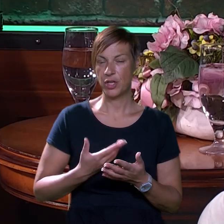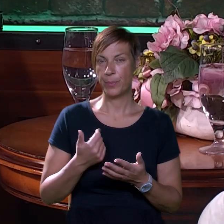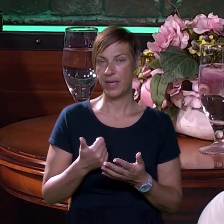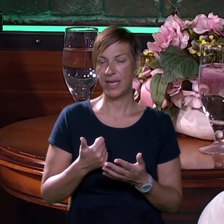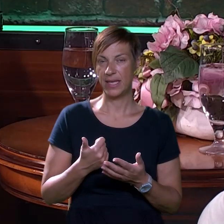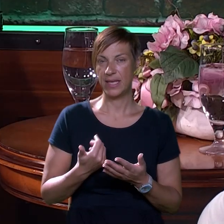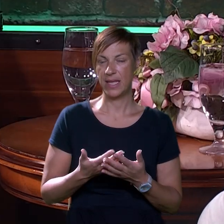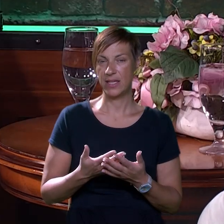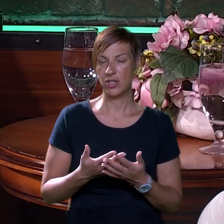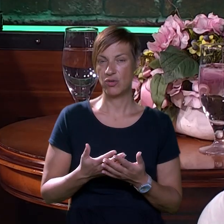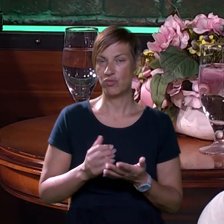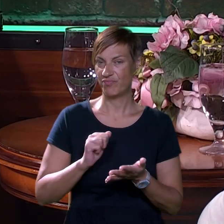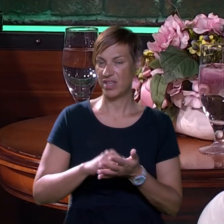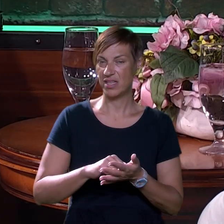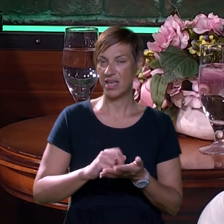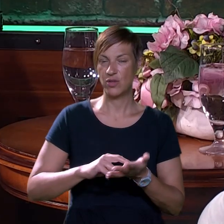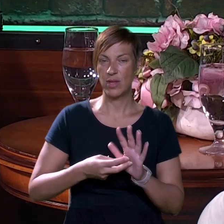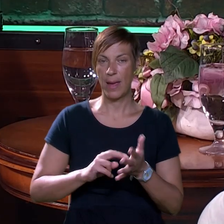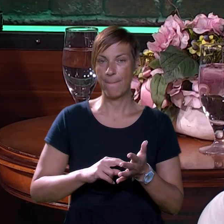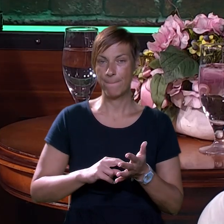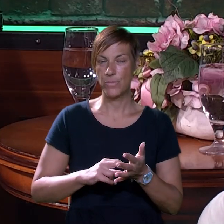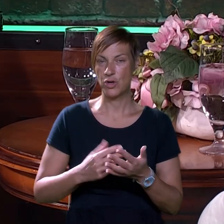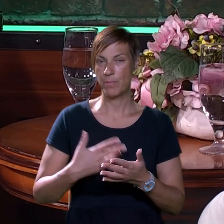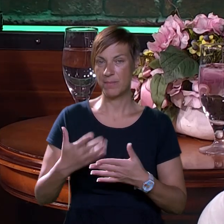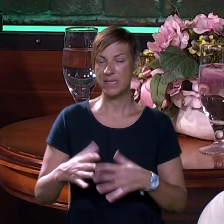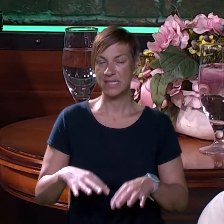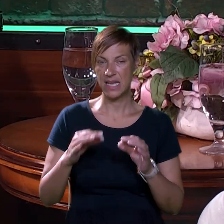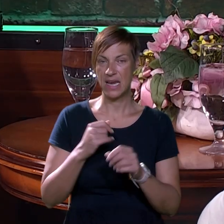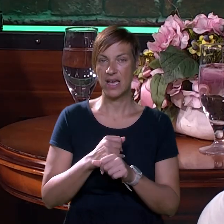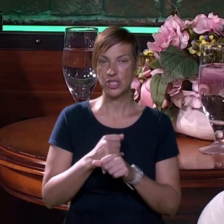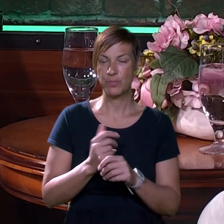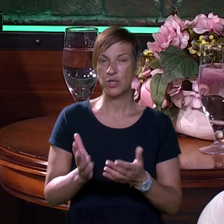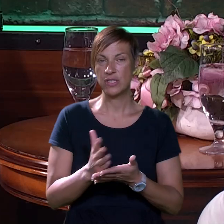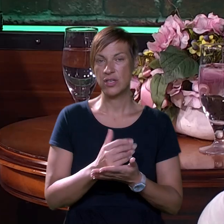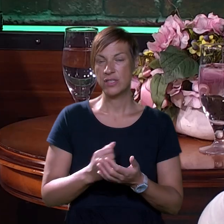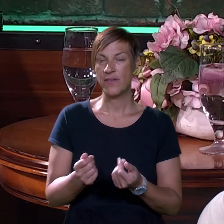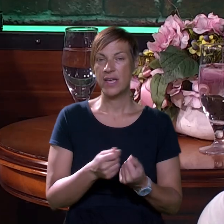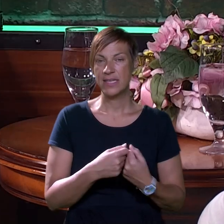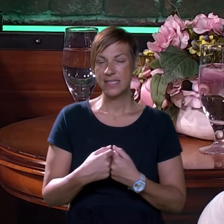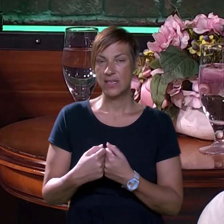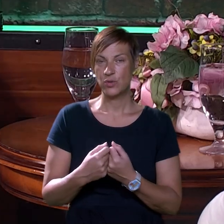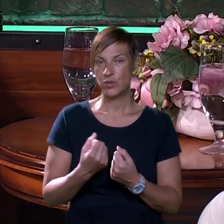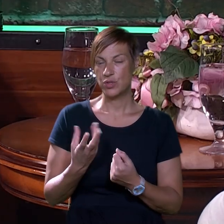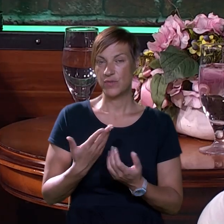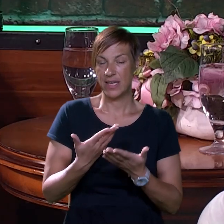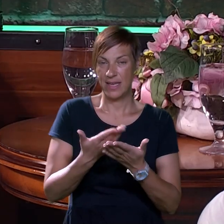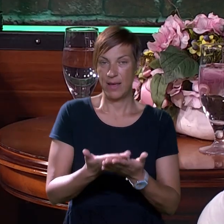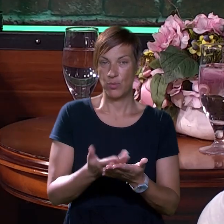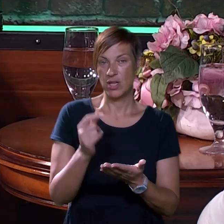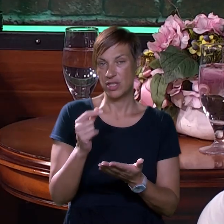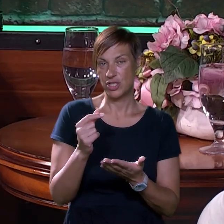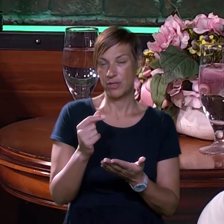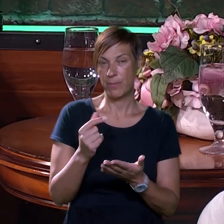dobije jednu tiketu da je onda on problem i za naći posao i za ostvariti se u društvu. I kad ti njemu